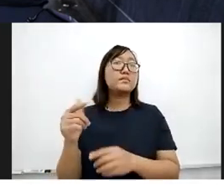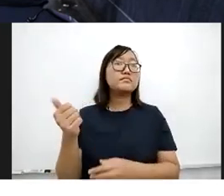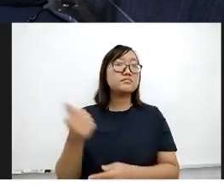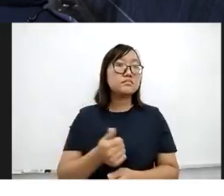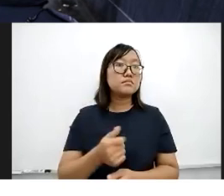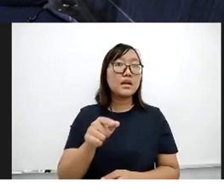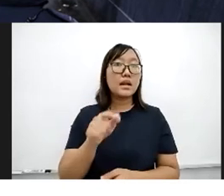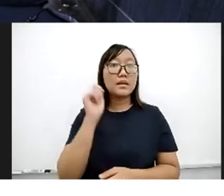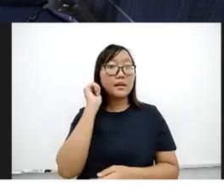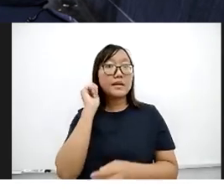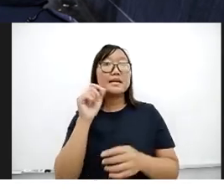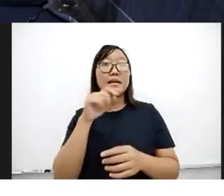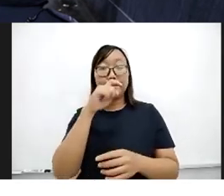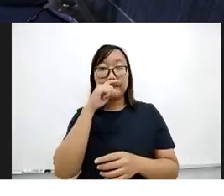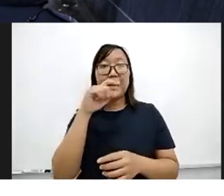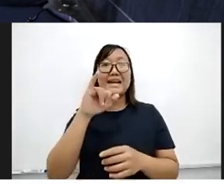from